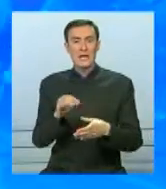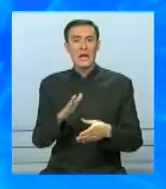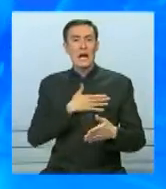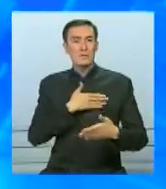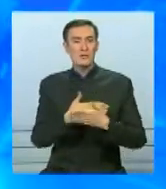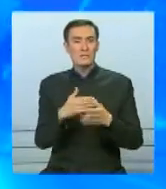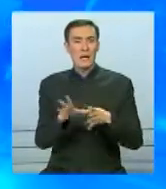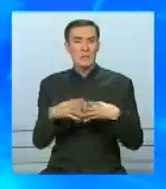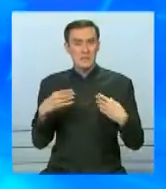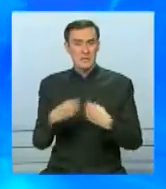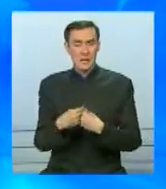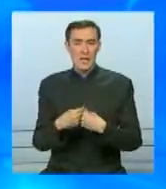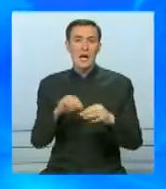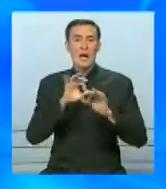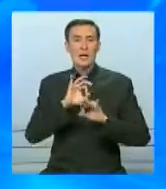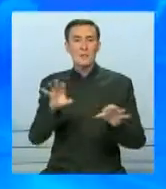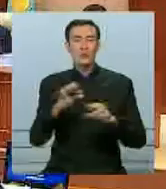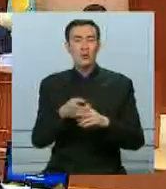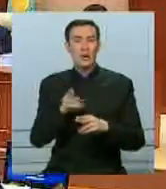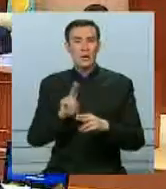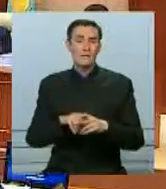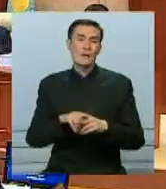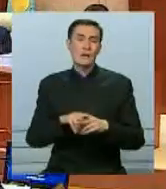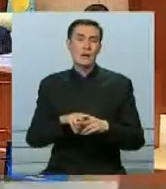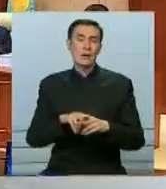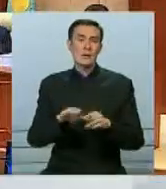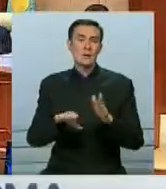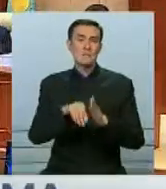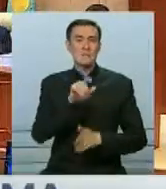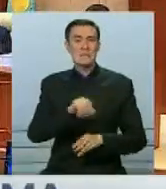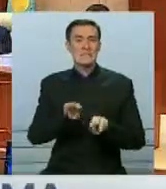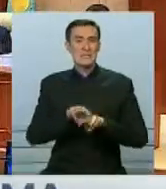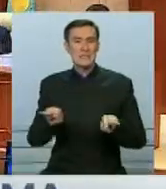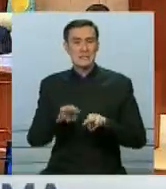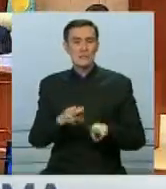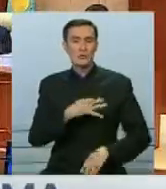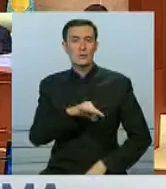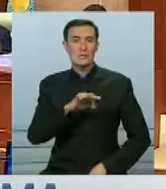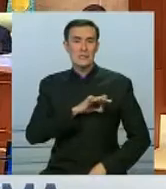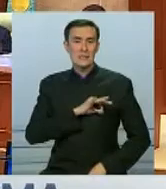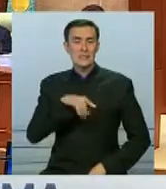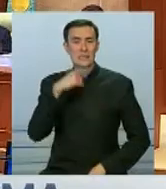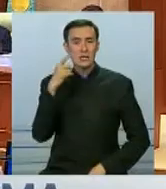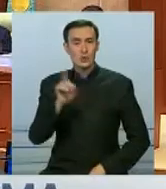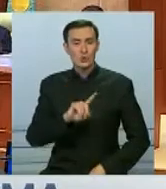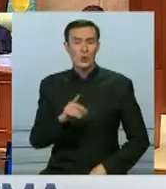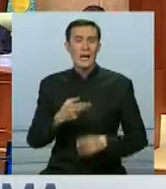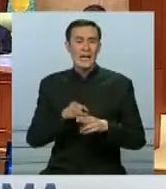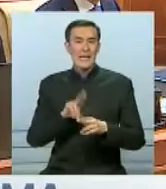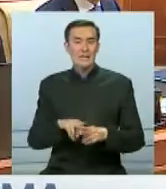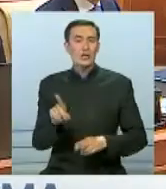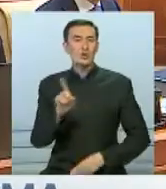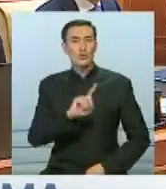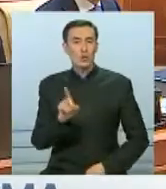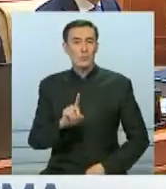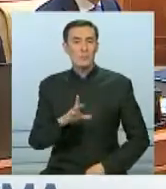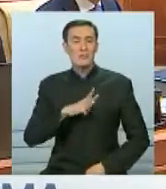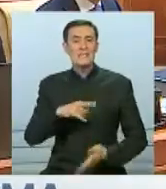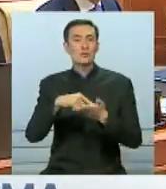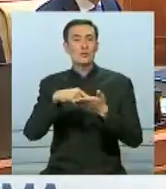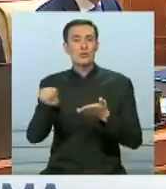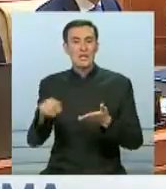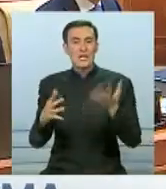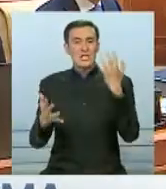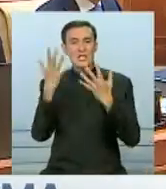общественных объединений. Комментируя эту норму в кулуарах Мажилиса, министр юстиции, представивший документ, отметил, что делается это для того, чтобы